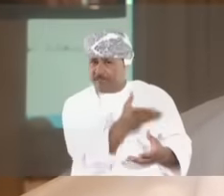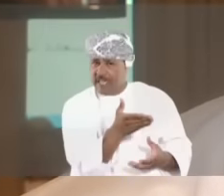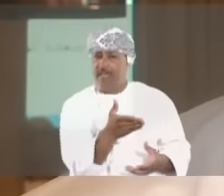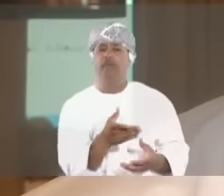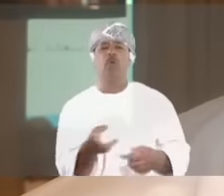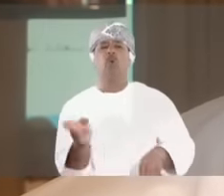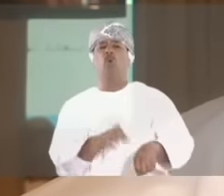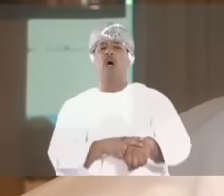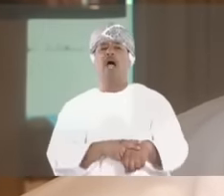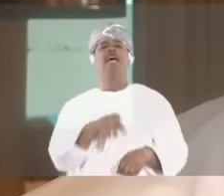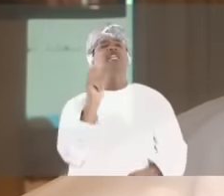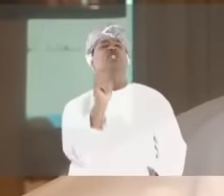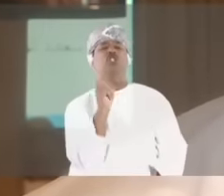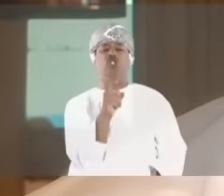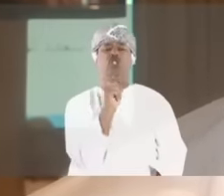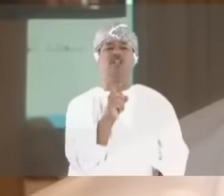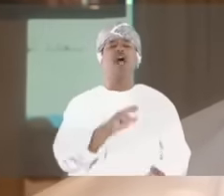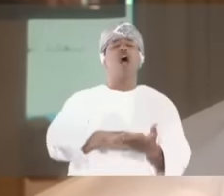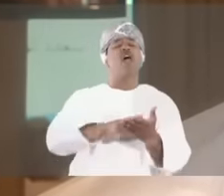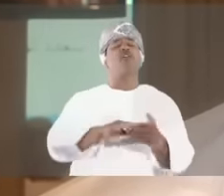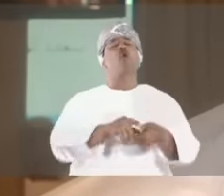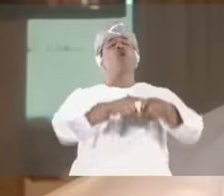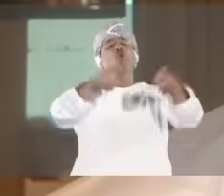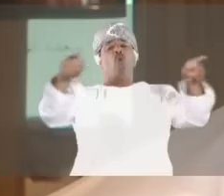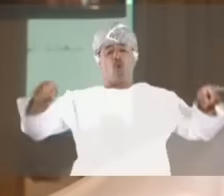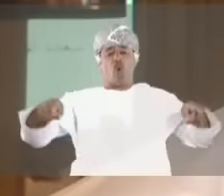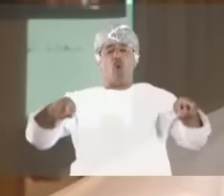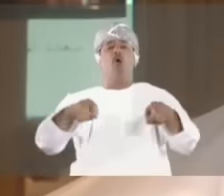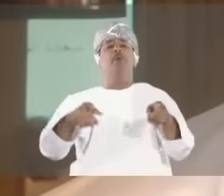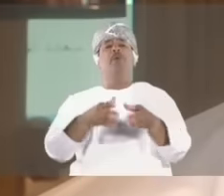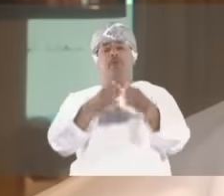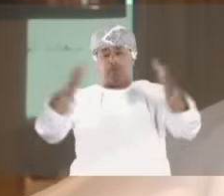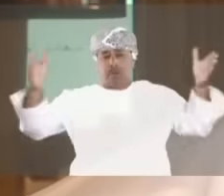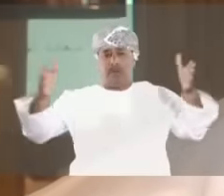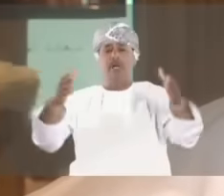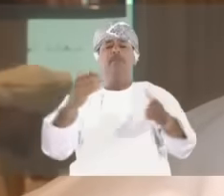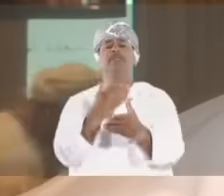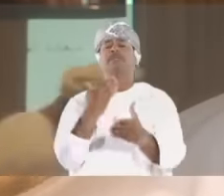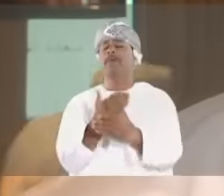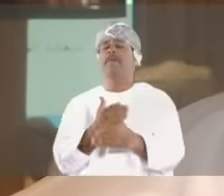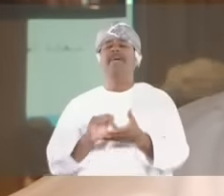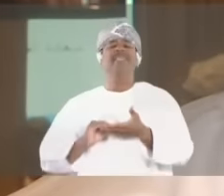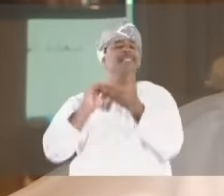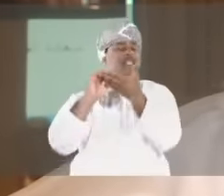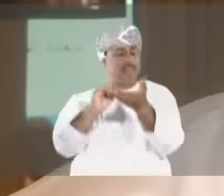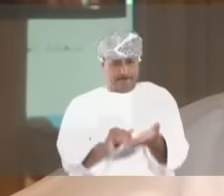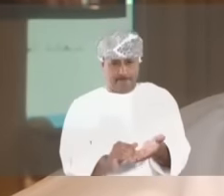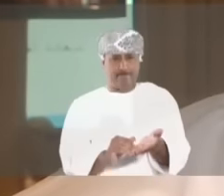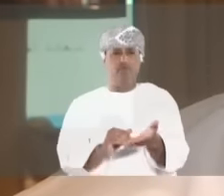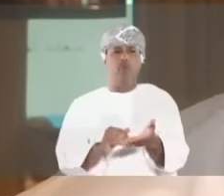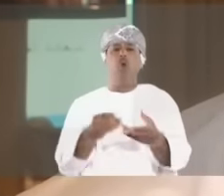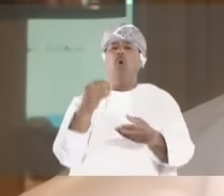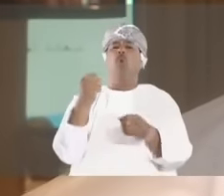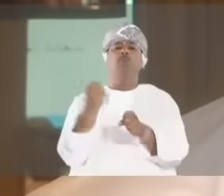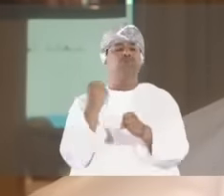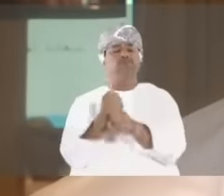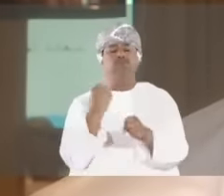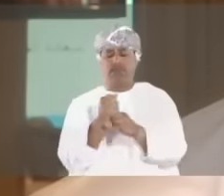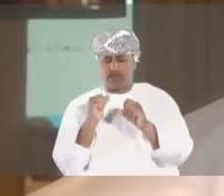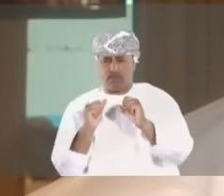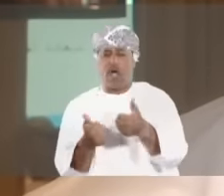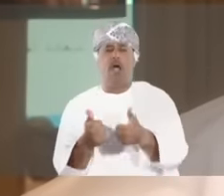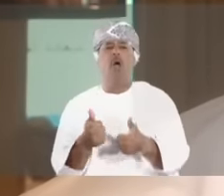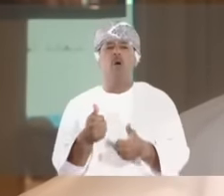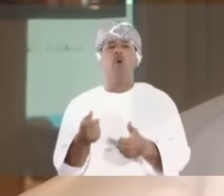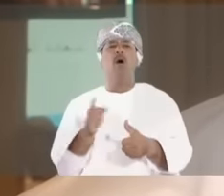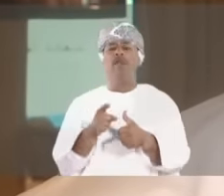تقدمت باستئجار أراضي كبيرة ذات مساحات كبيرة لتقديم الخدمة وتكوين هذه البنية التحتية فيها،